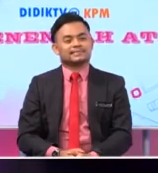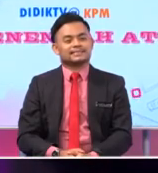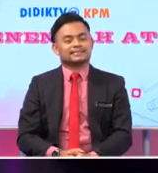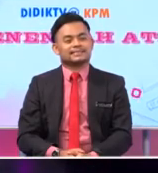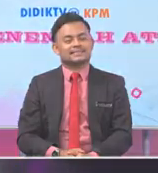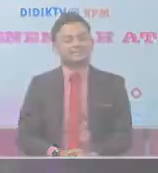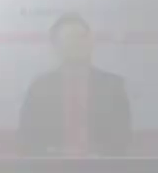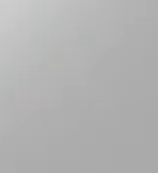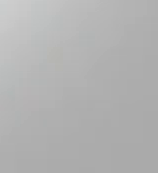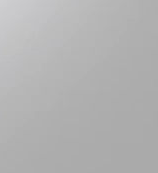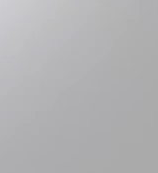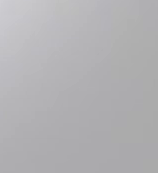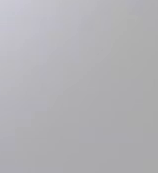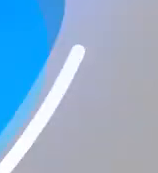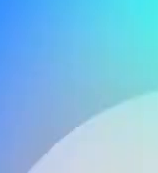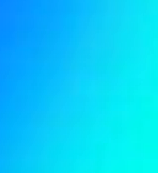hai hai